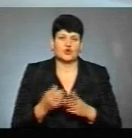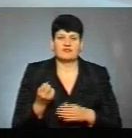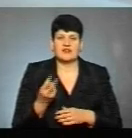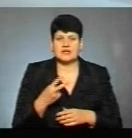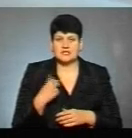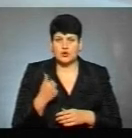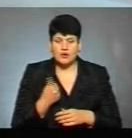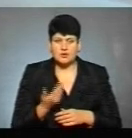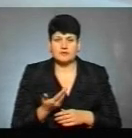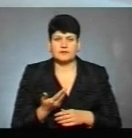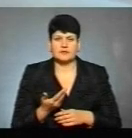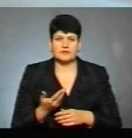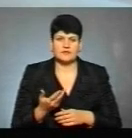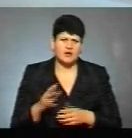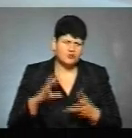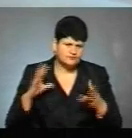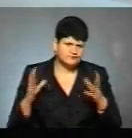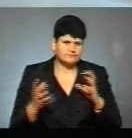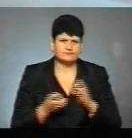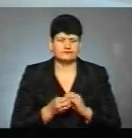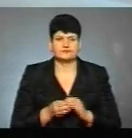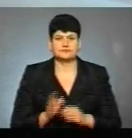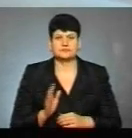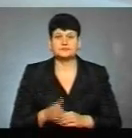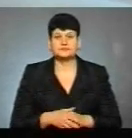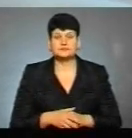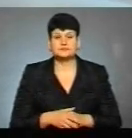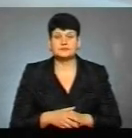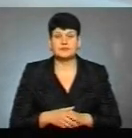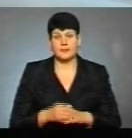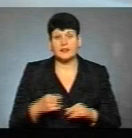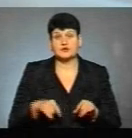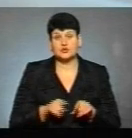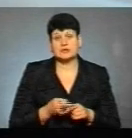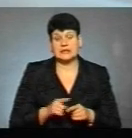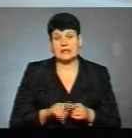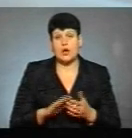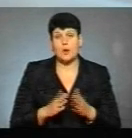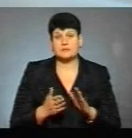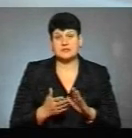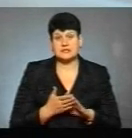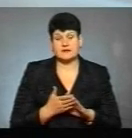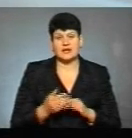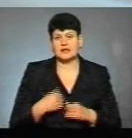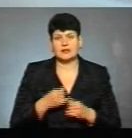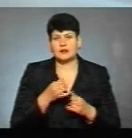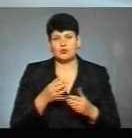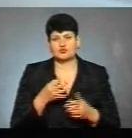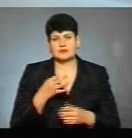12, якщо брати всю сукупність. Що з такий був стан, ніби не скажу я, що